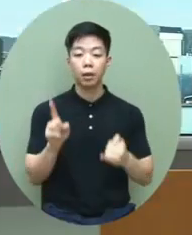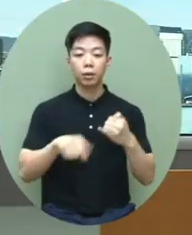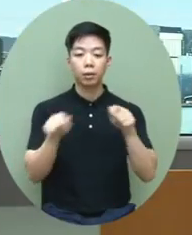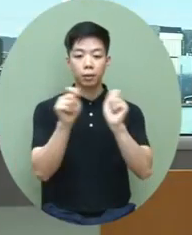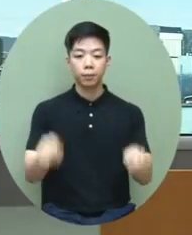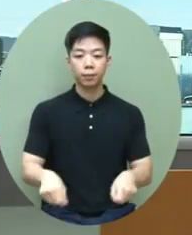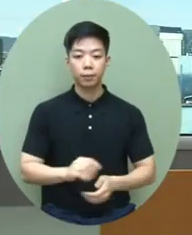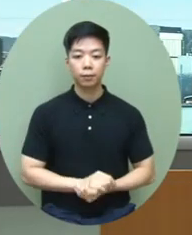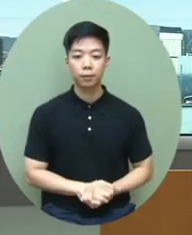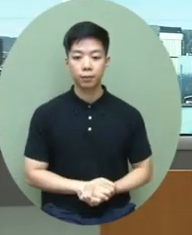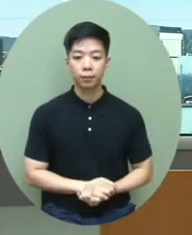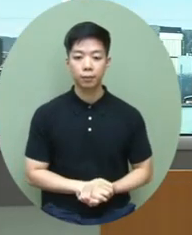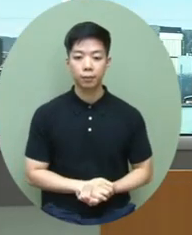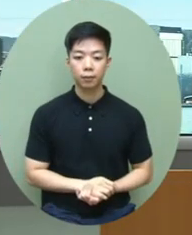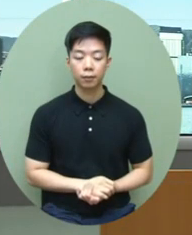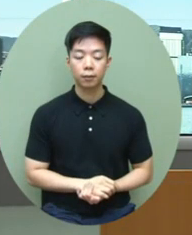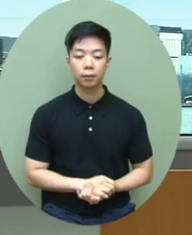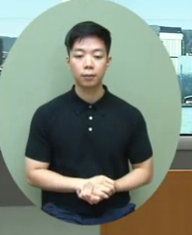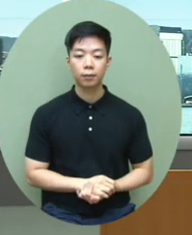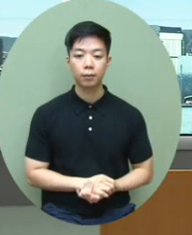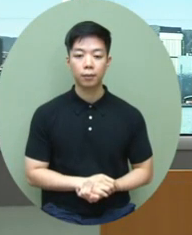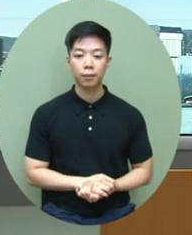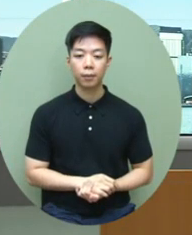題啊，左手邊後排嗰位女士啊。